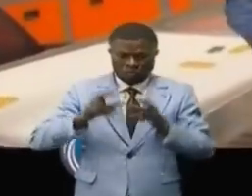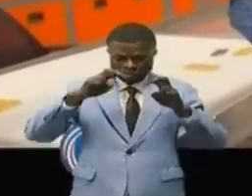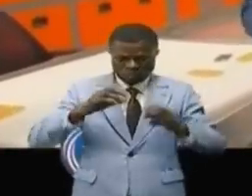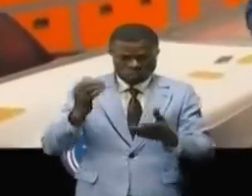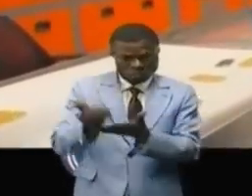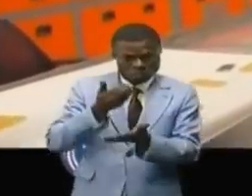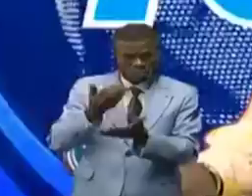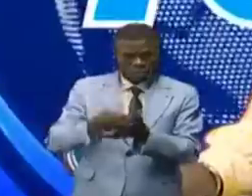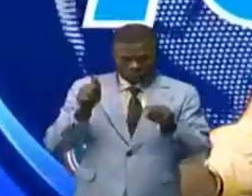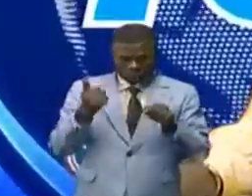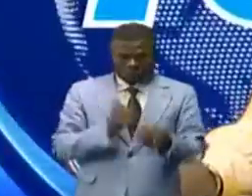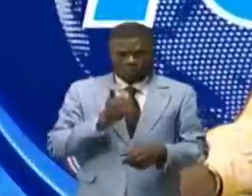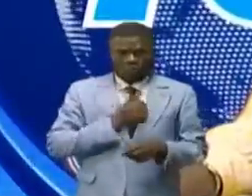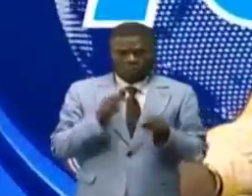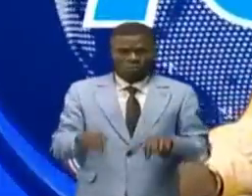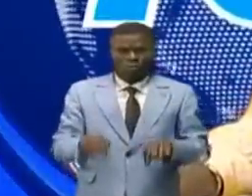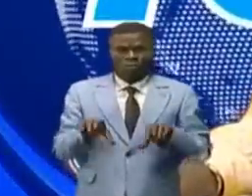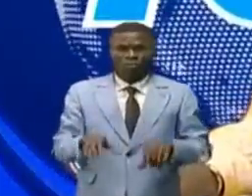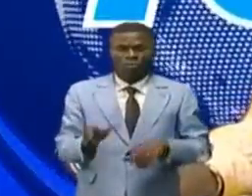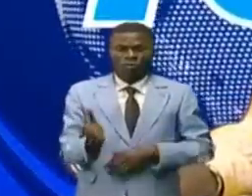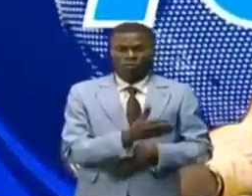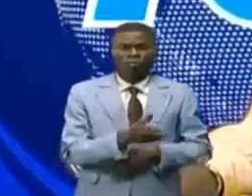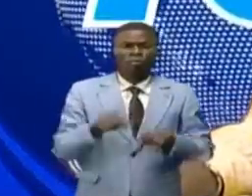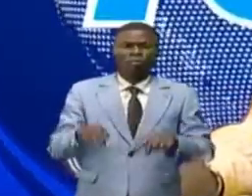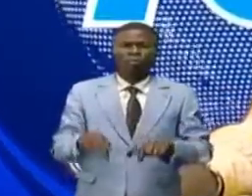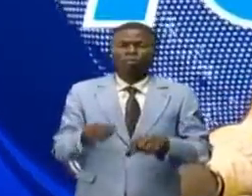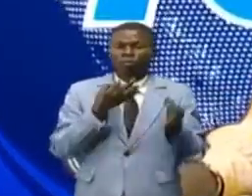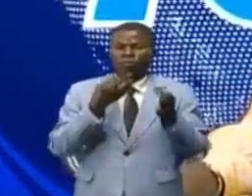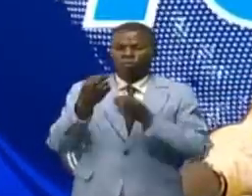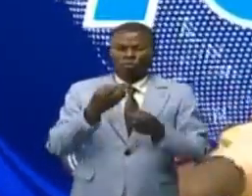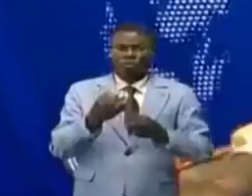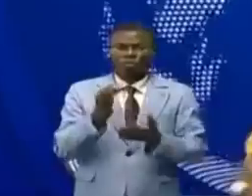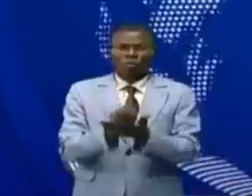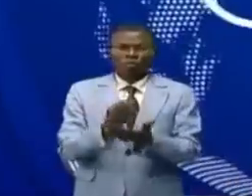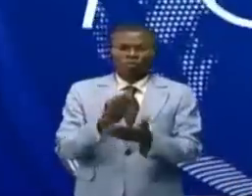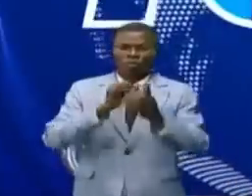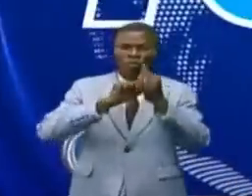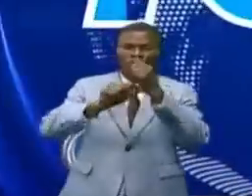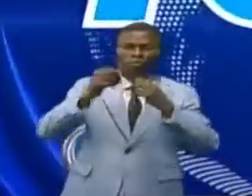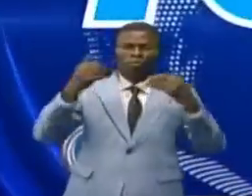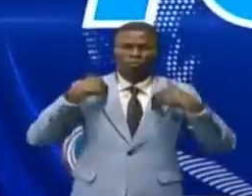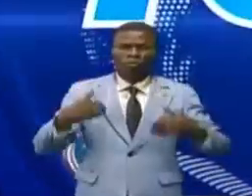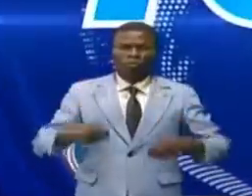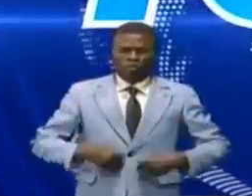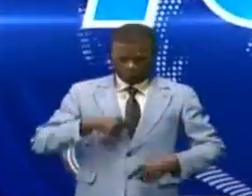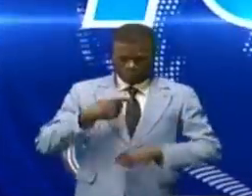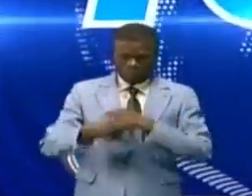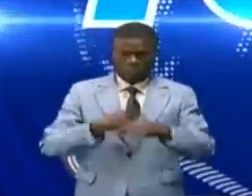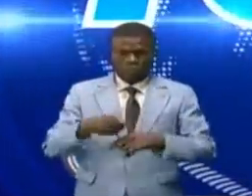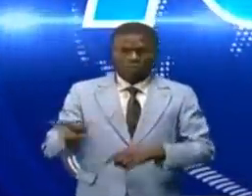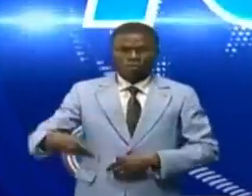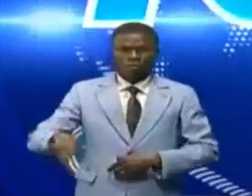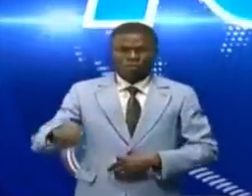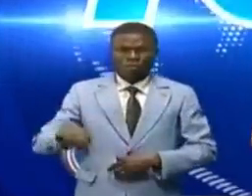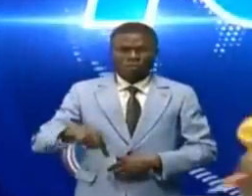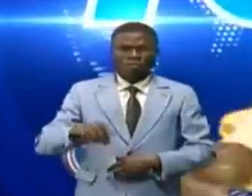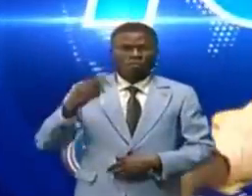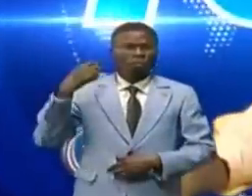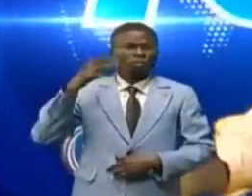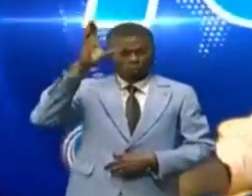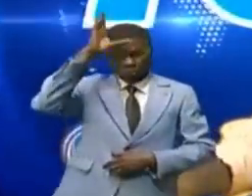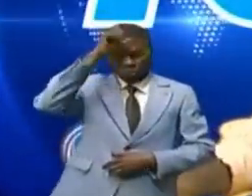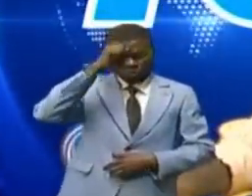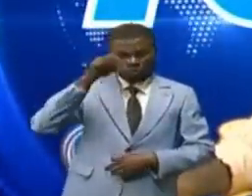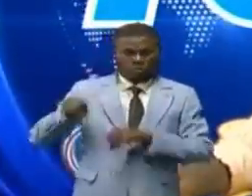artisanale retour au pays pour vous dire que le fond des promotion de la santé a été lancé dans la province du cul ou la